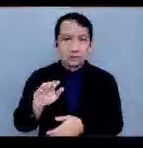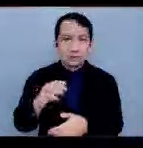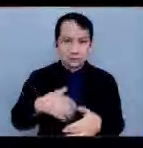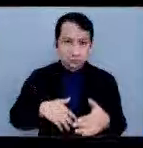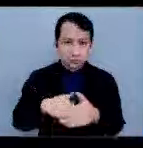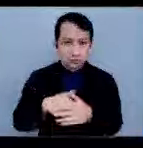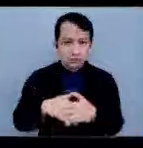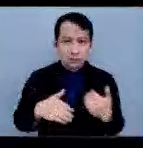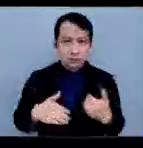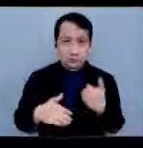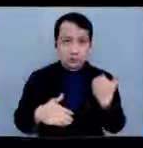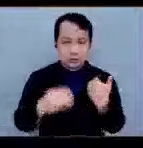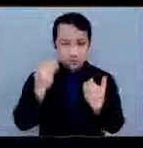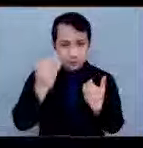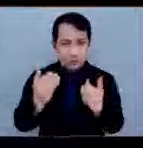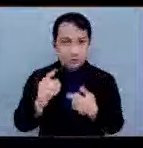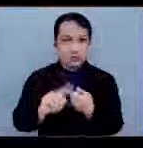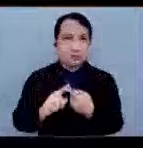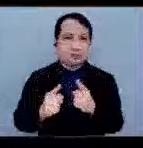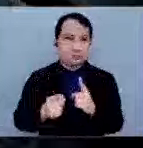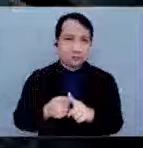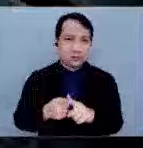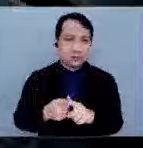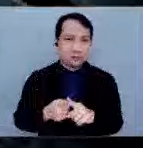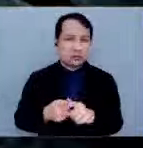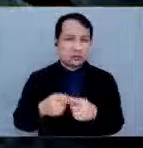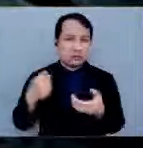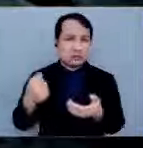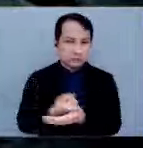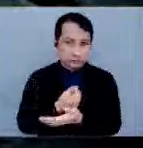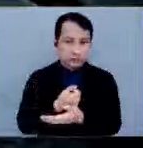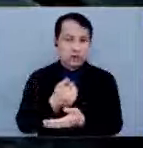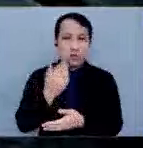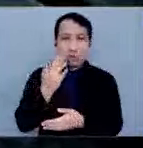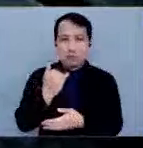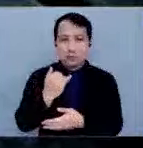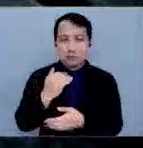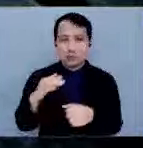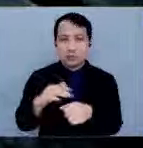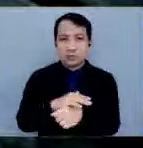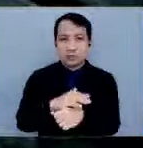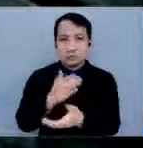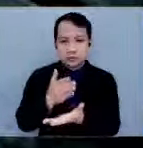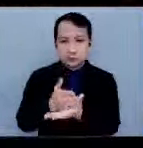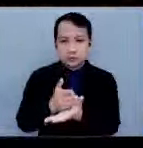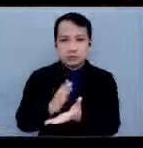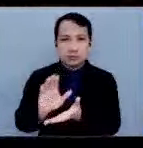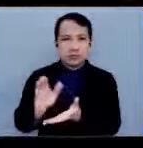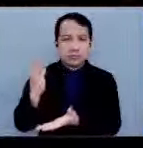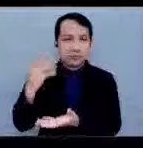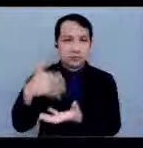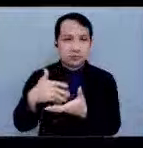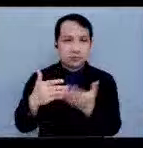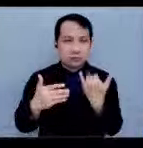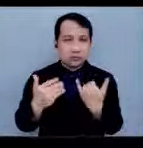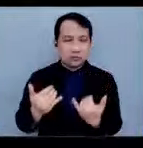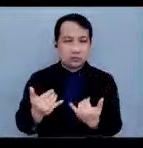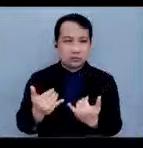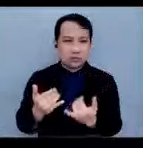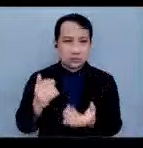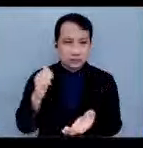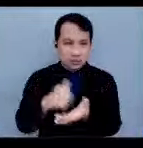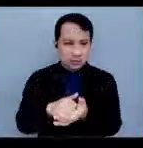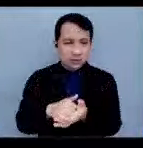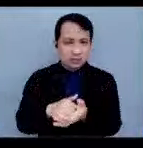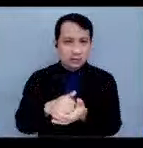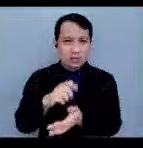de edad din niyang kaibigan. Kaya labis ang pagsisisi niya, lalo't napilitan siyang tumigil sa pag-aaral noon. Sa ngayon, naka-enroll siya sa Alternative